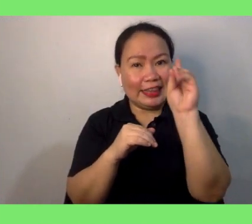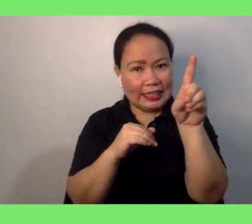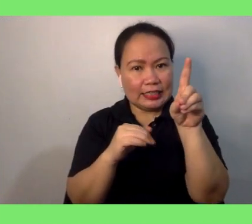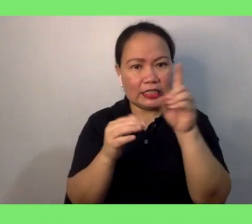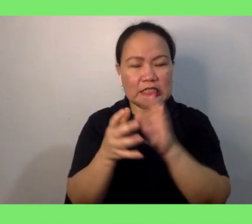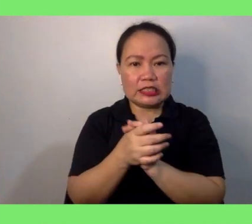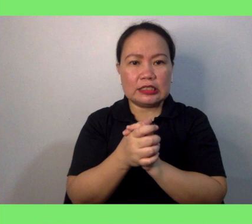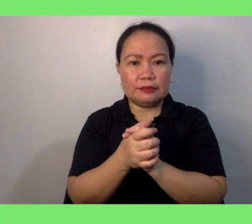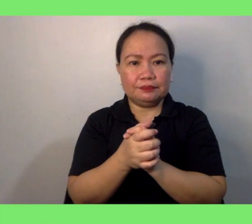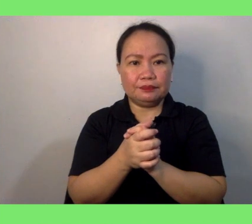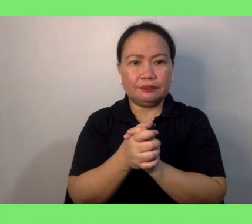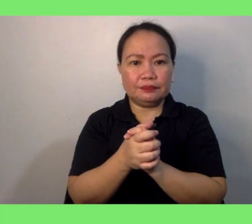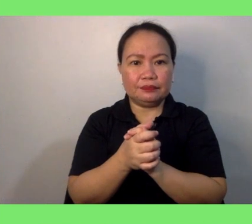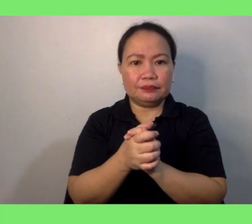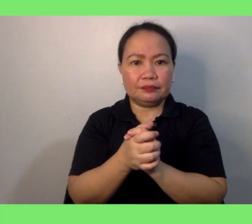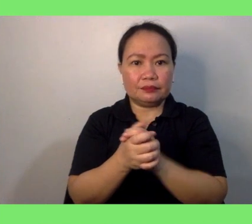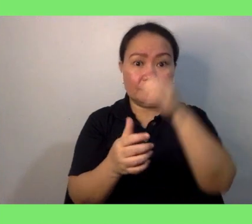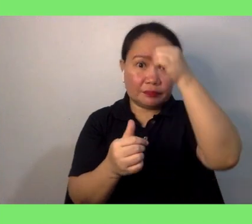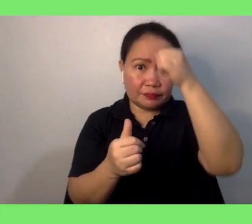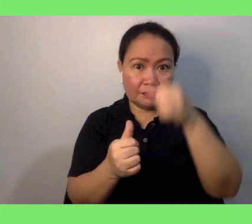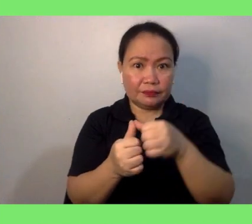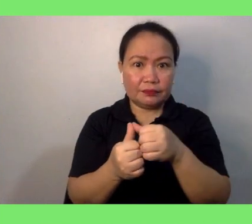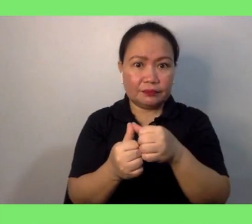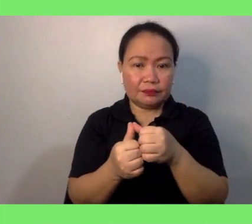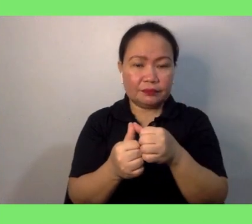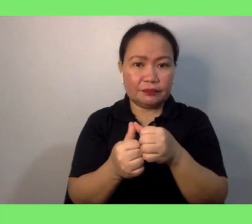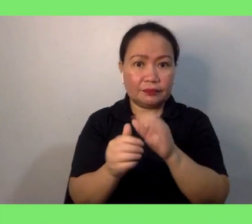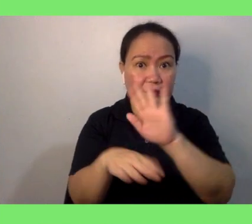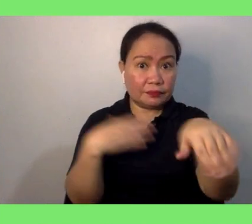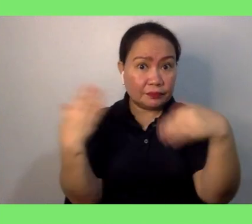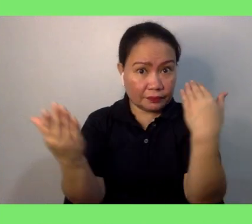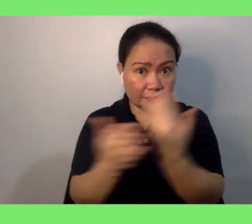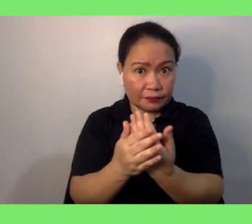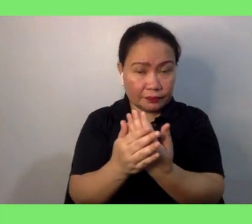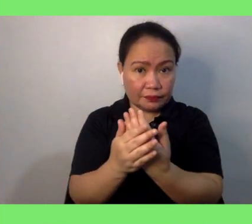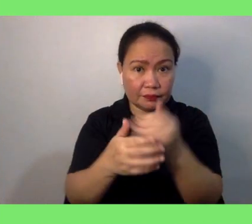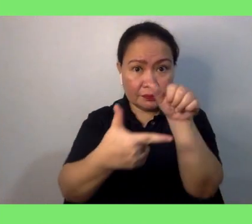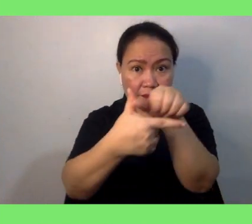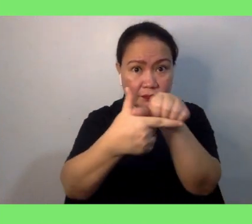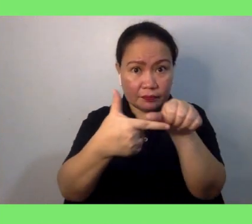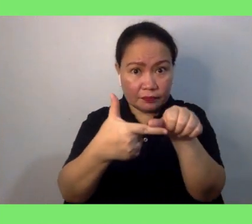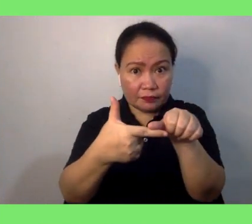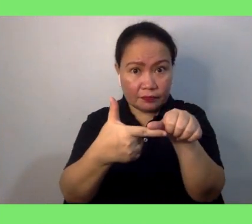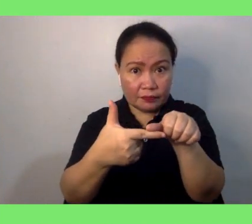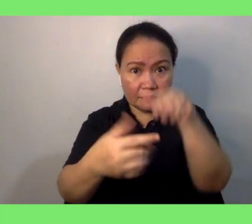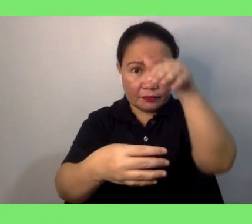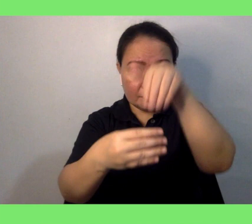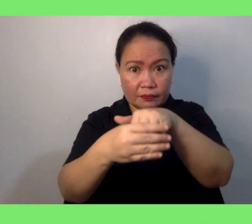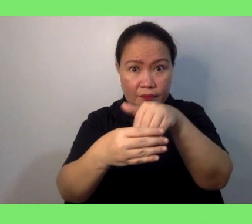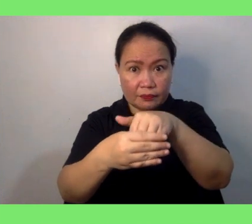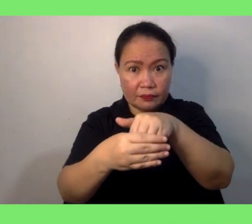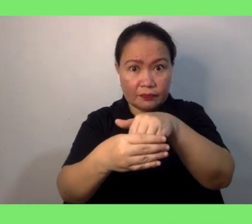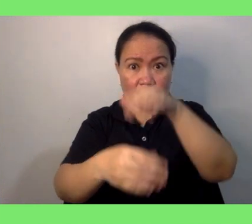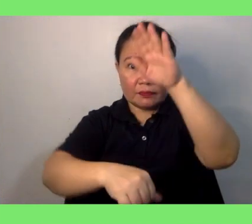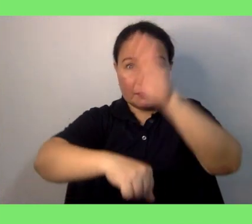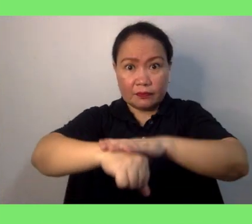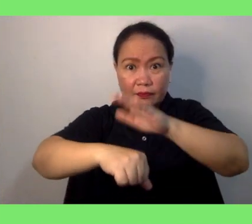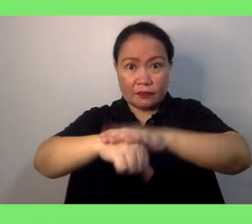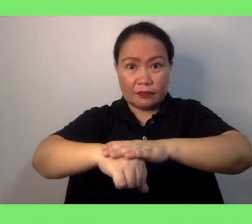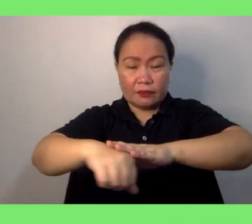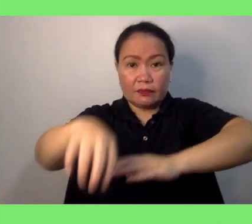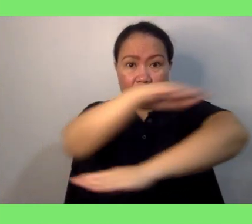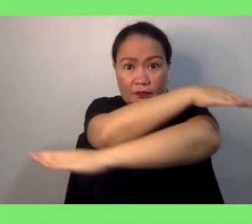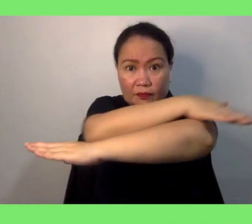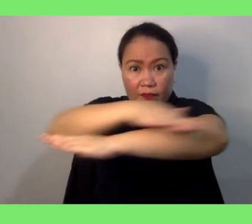180. Okay, so tatandaan na lahat ng angles na nasa isang line, so